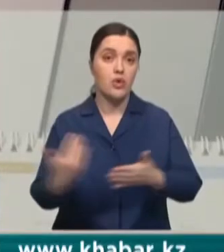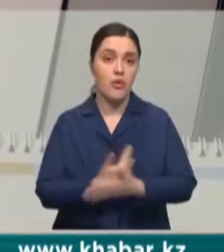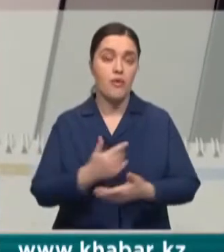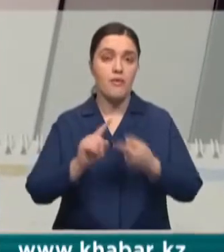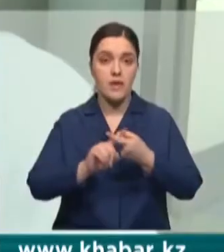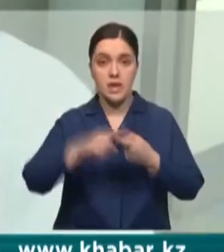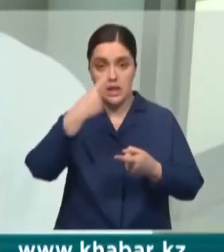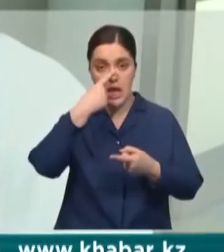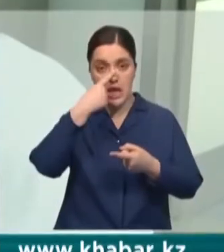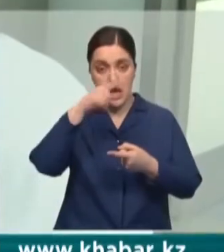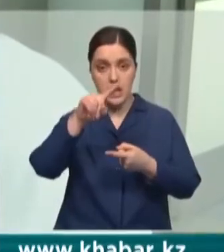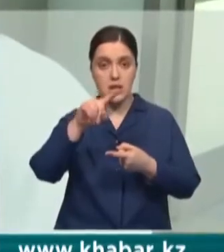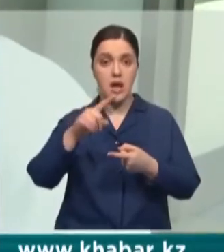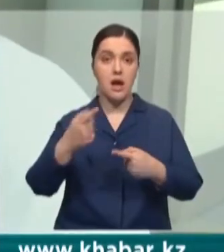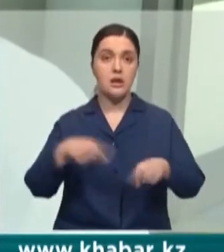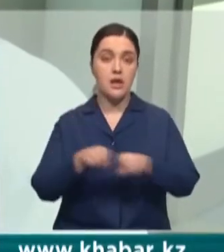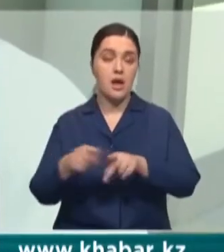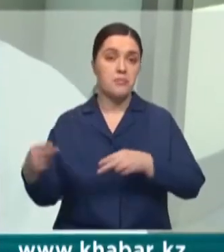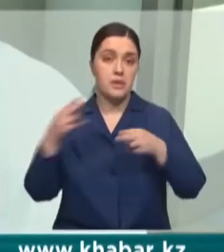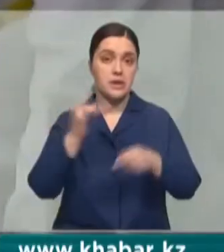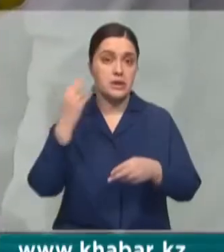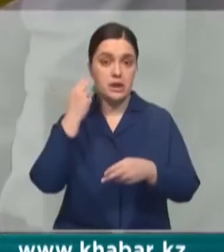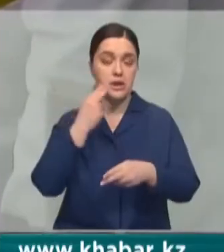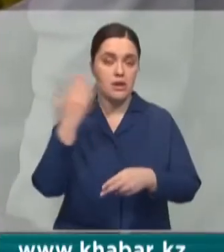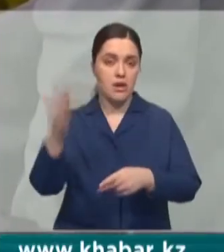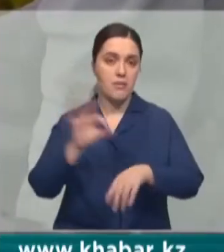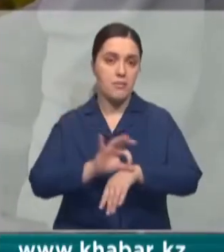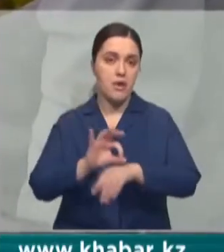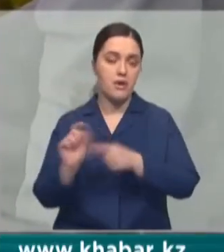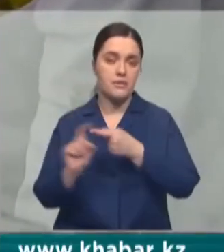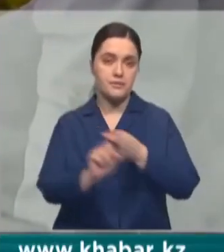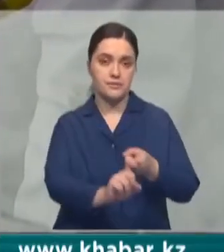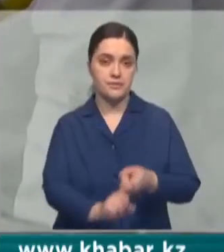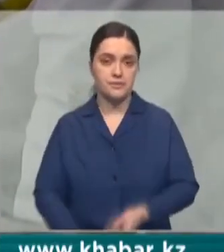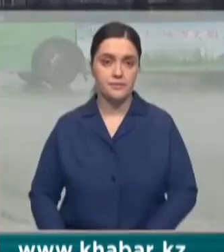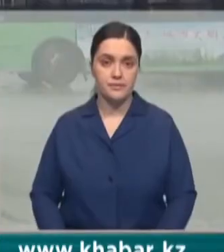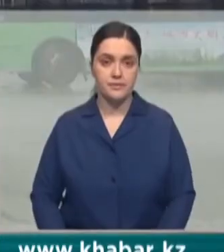новым вирусом в Таиланде. Житель этой страны также приехал из Китая.